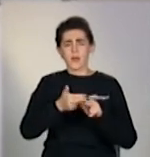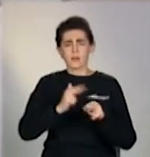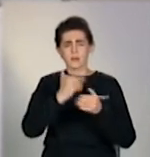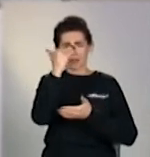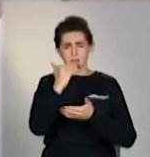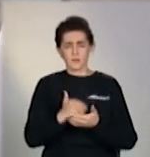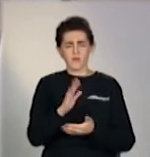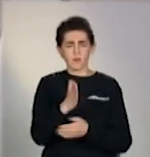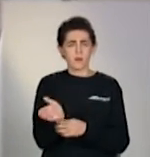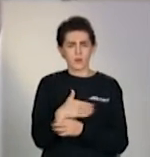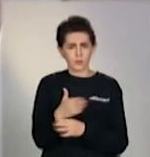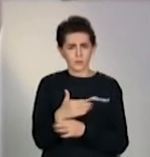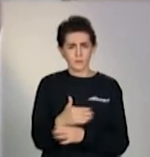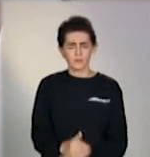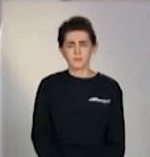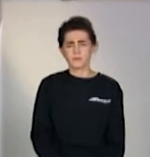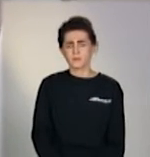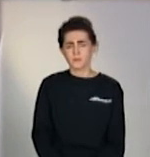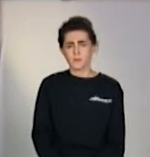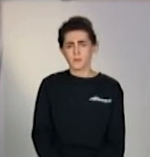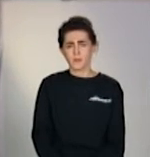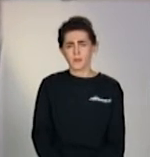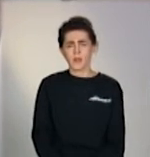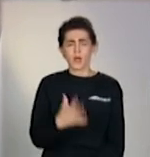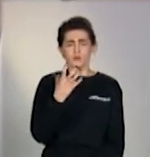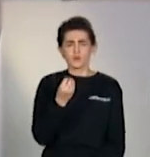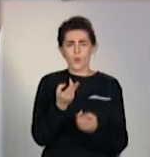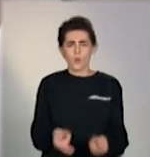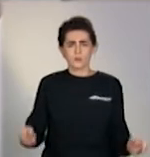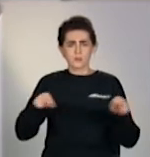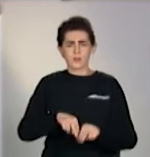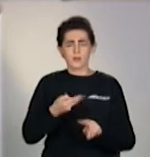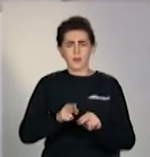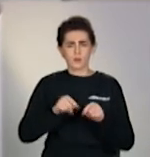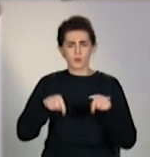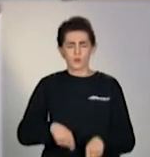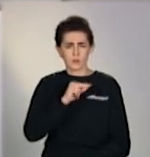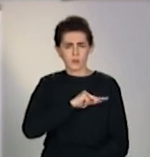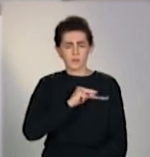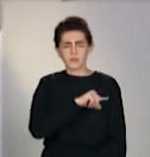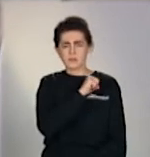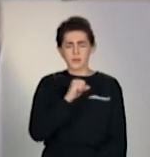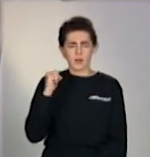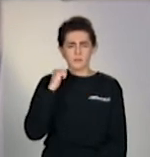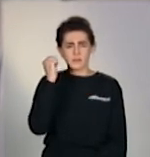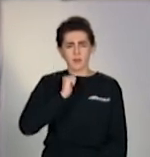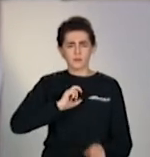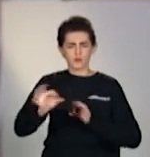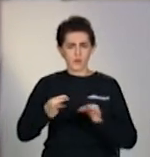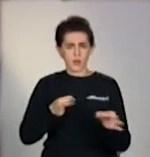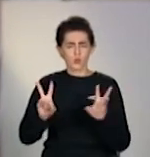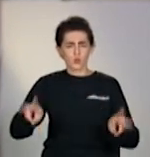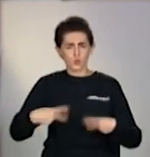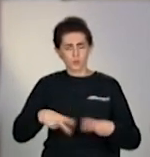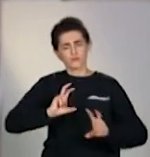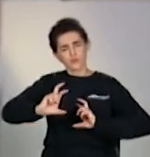міста Маріуполя. Але помимо цього, тут залишився також функціонувати найстарий шахматний клуб міста.